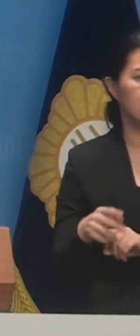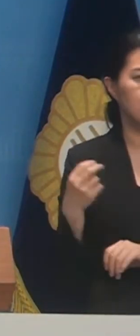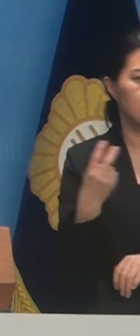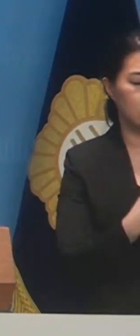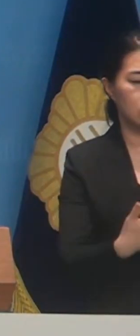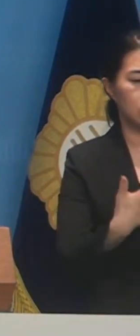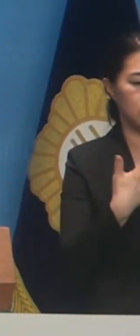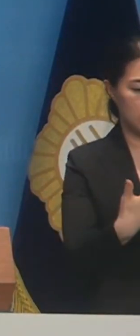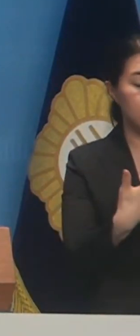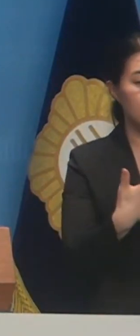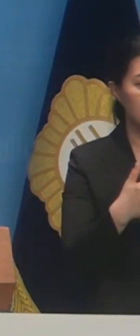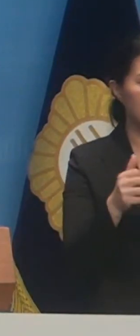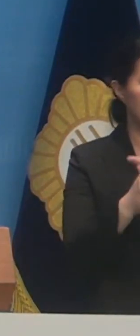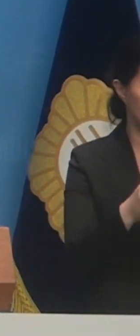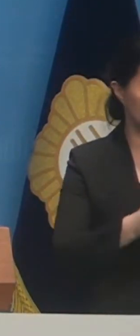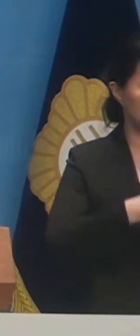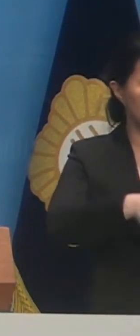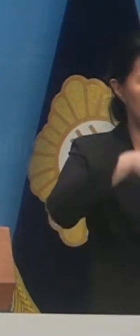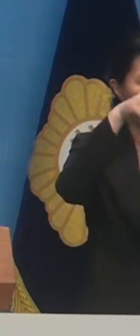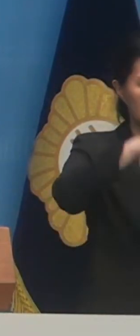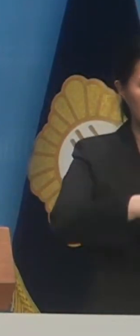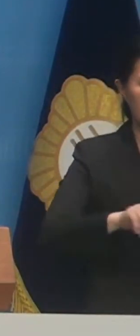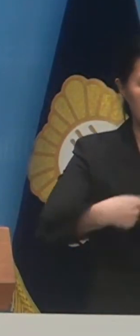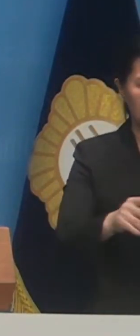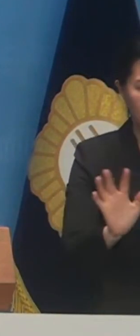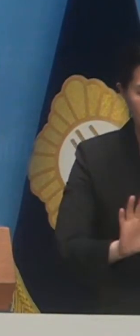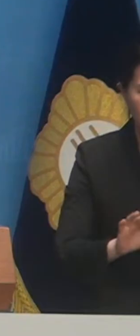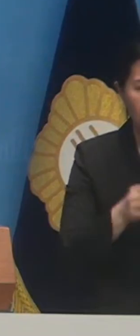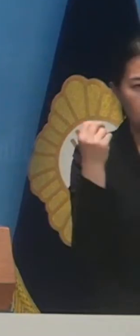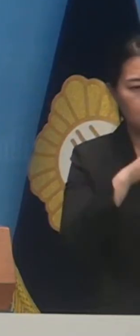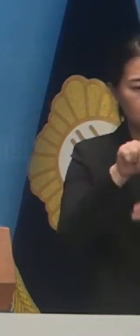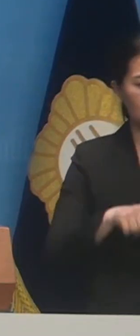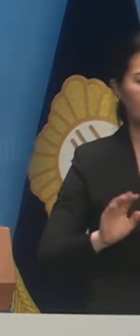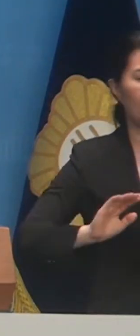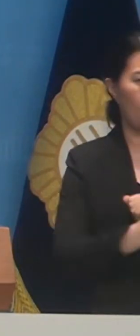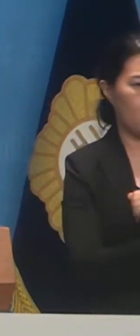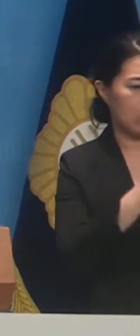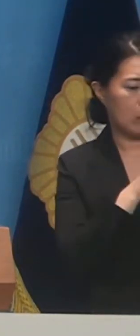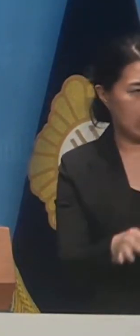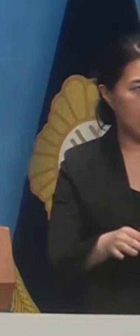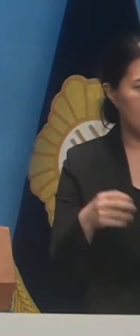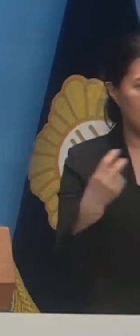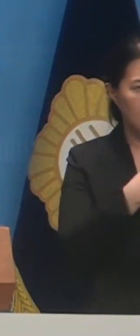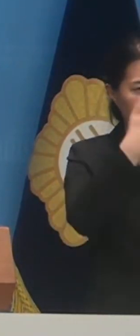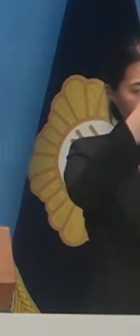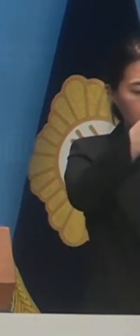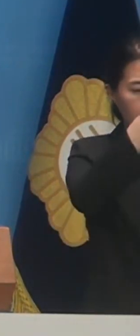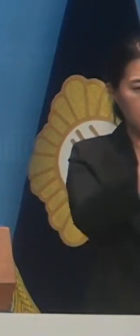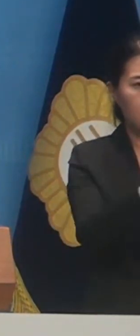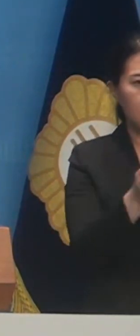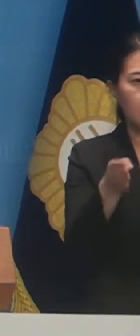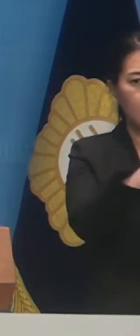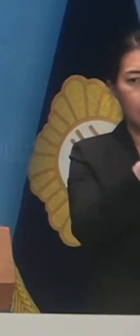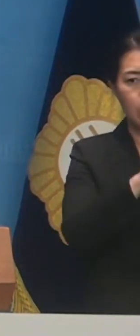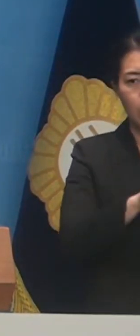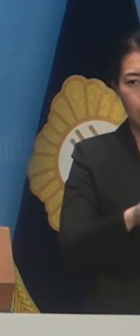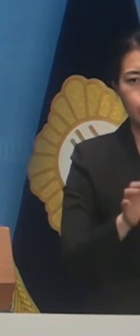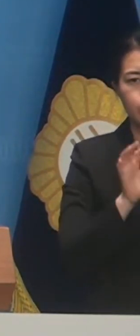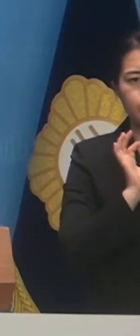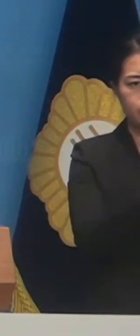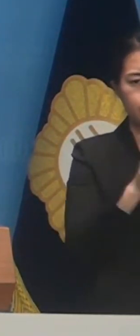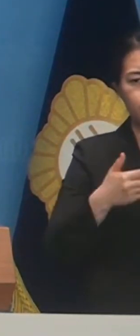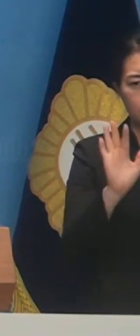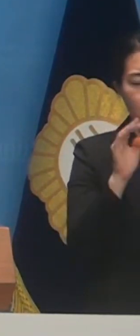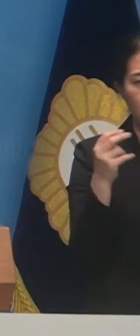소추안 본회의 부참과 이후 지속적인 내란 수계 옹호와 헌법기관에 대한 폭력 선동과